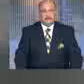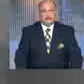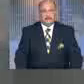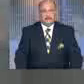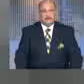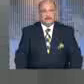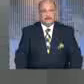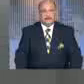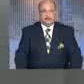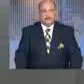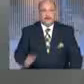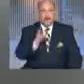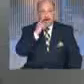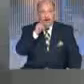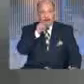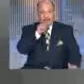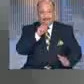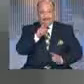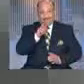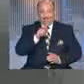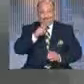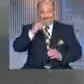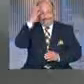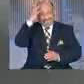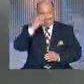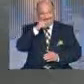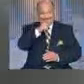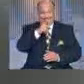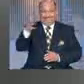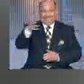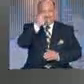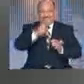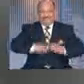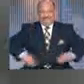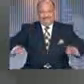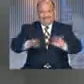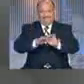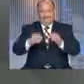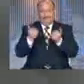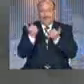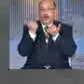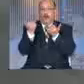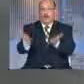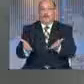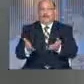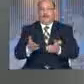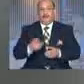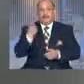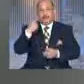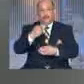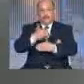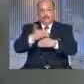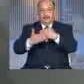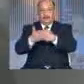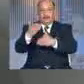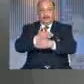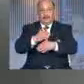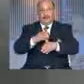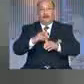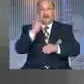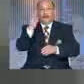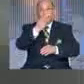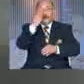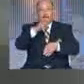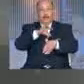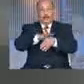لوزارة التعليم العالي لبناء الكلية الطبية بمدنين. إن شاء الله هذه الخطوة الأولى في سبيل تجسيد المشروع